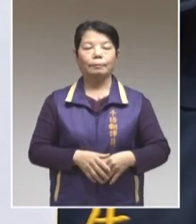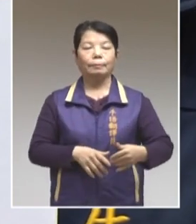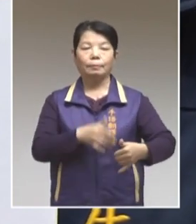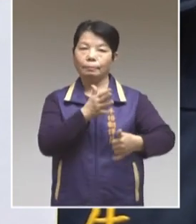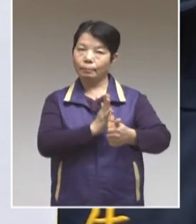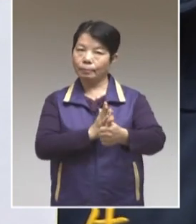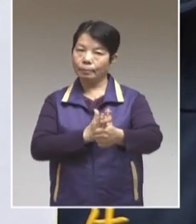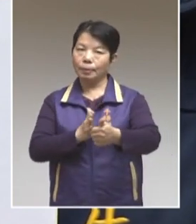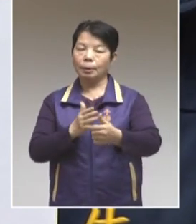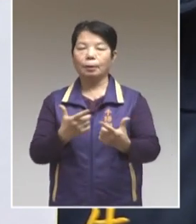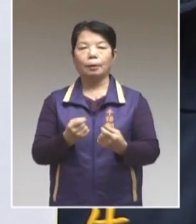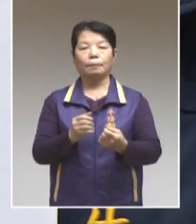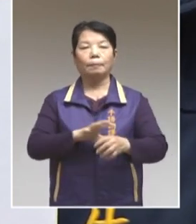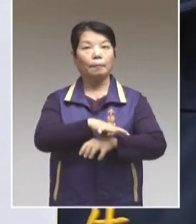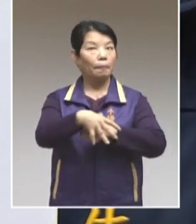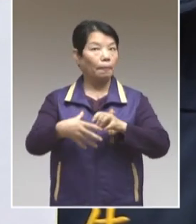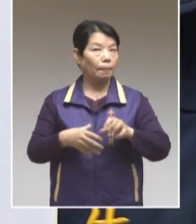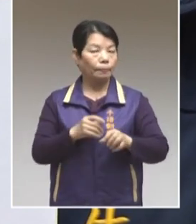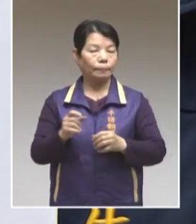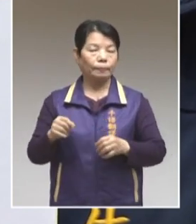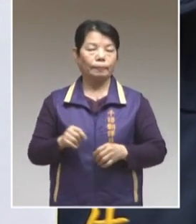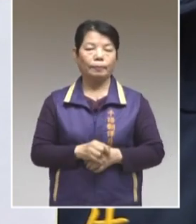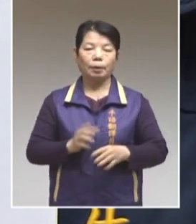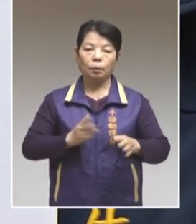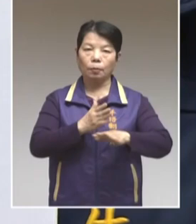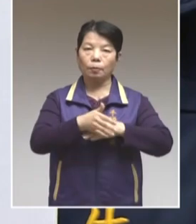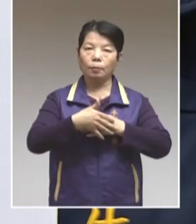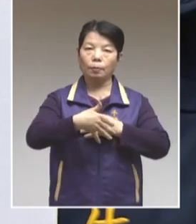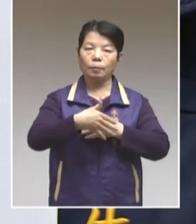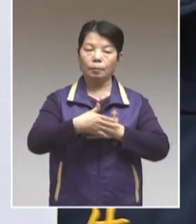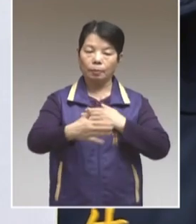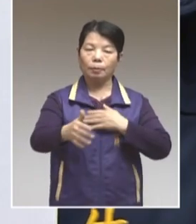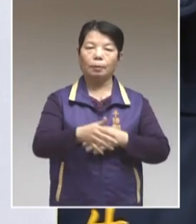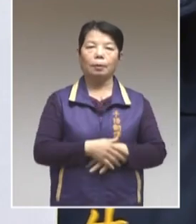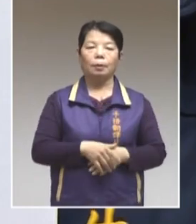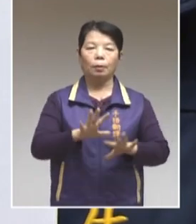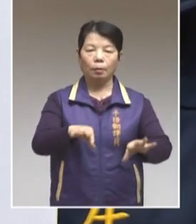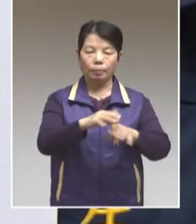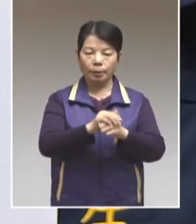包含所有的这些可能的过程，我们都一一再抽丝剥茧。